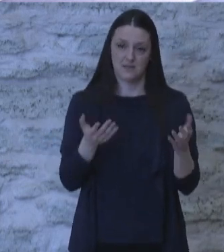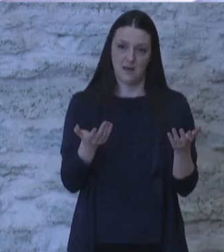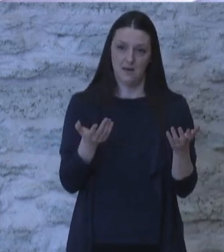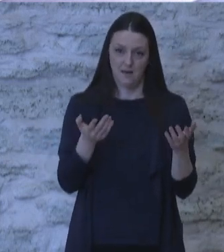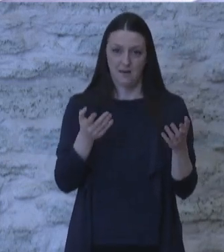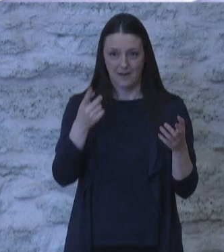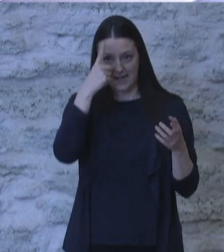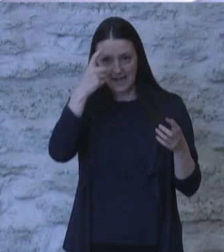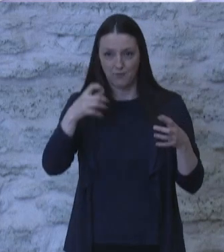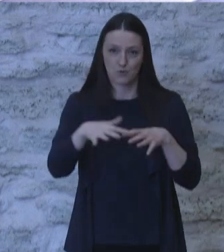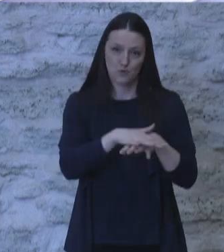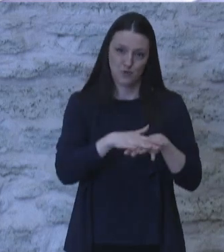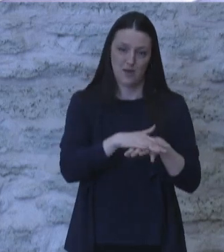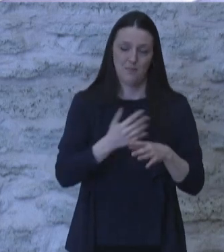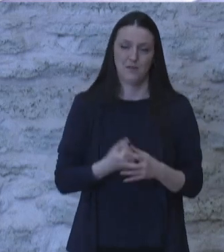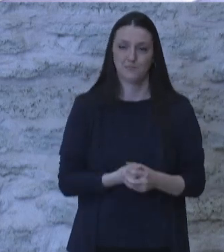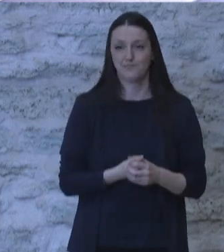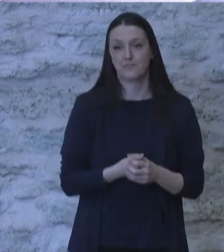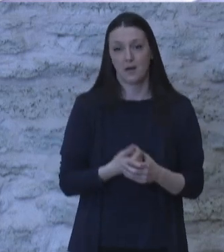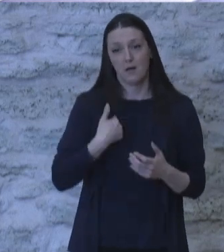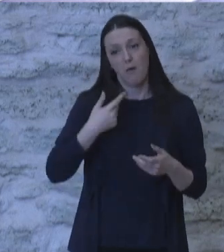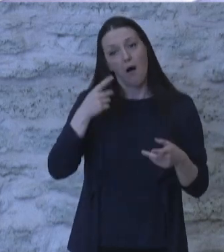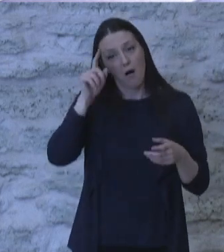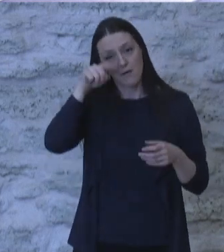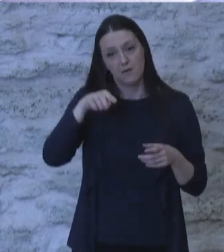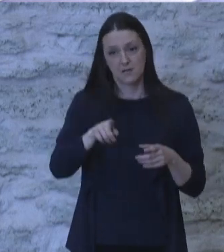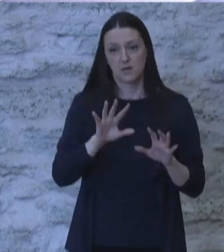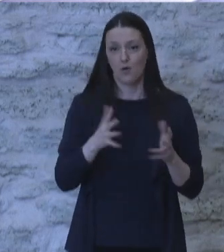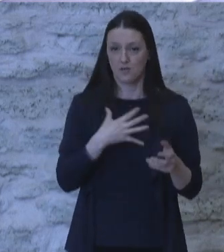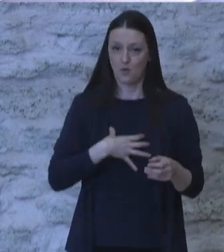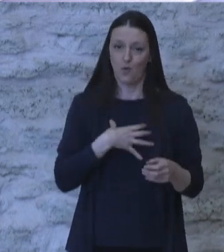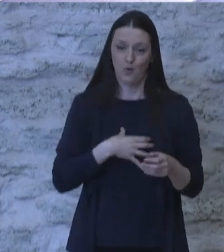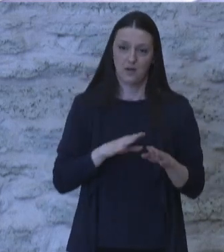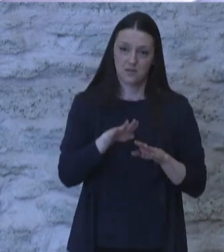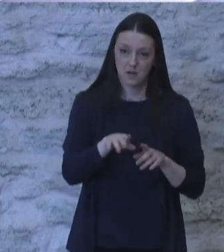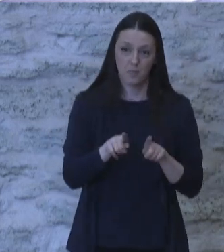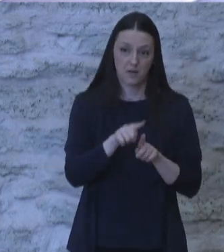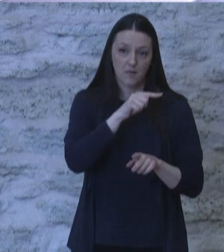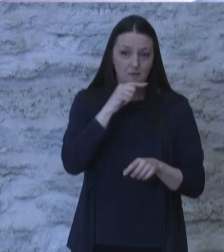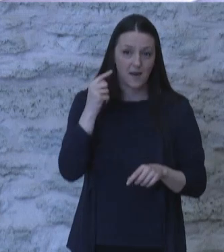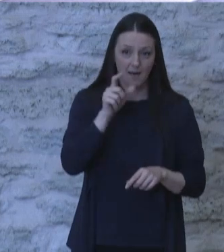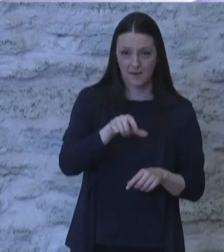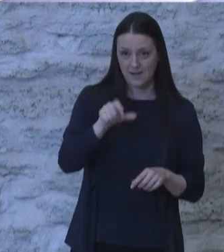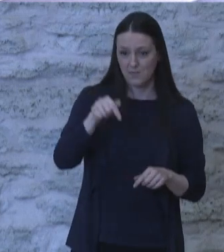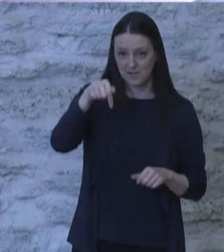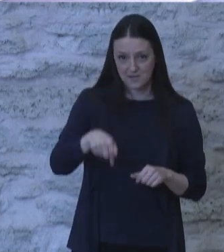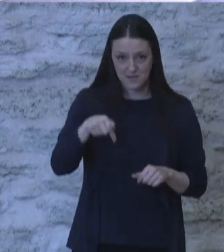kontrollial olevasse meediaruumi. Ma arvan, et see on äärmiselt oluline, et ka vene inimesed siin hakkaksid ühe enam ja enam